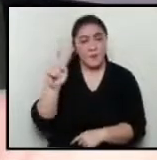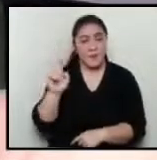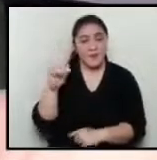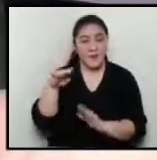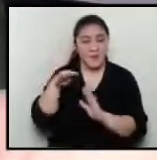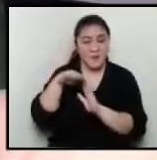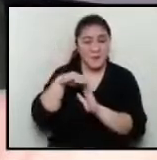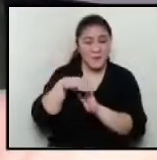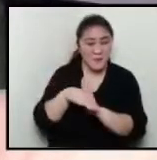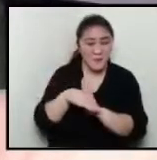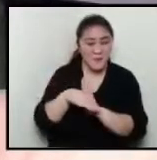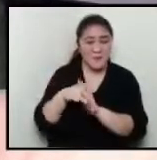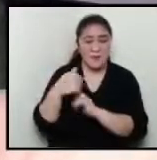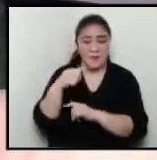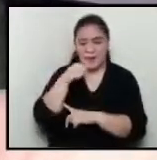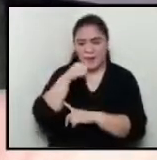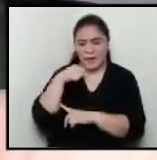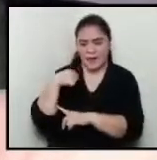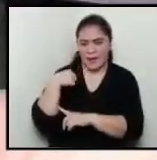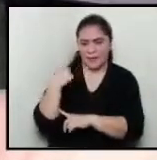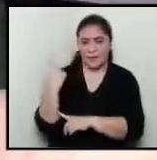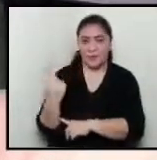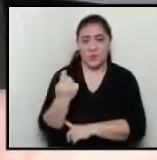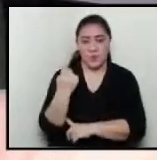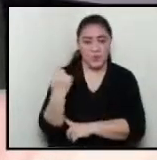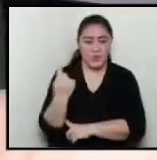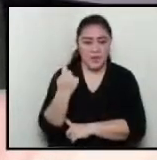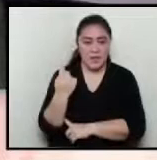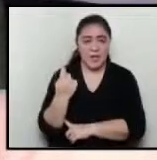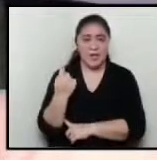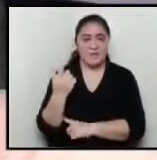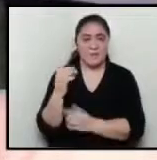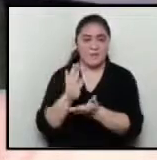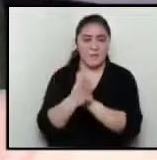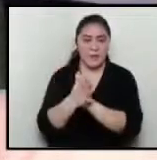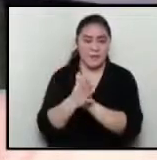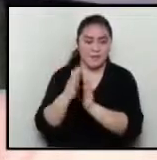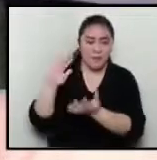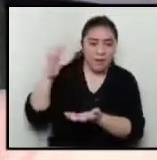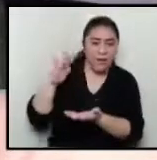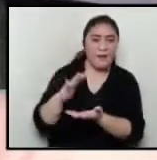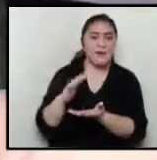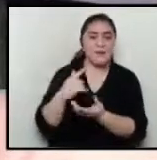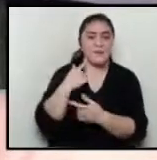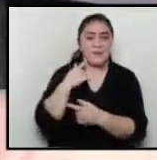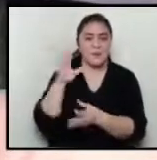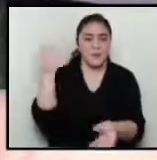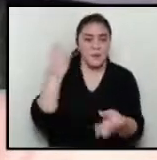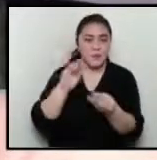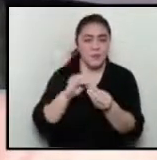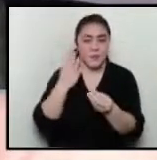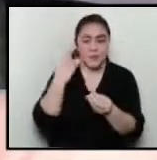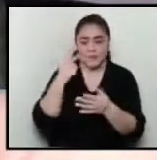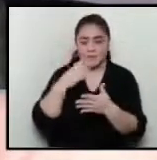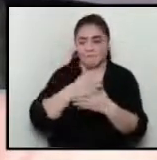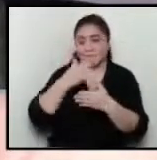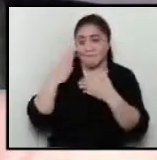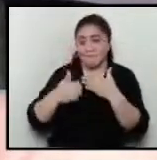Martes, kahapon, almost 40,000 tali nung nakarang weekend.